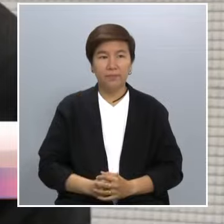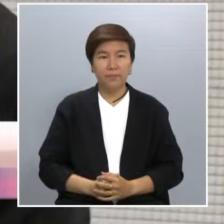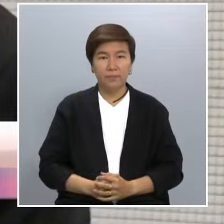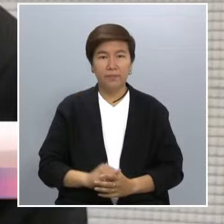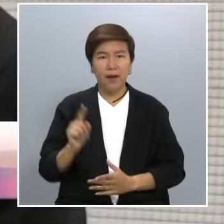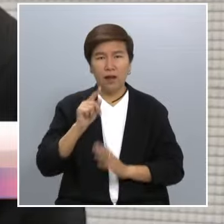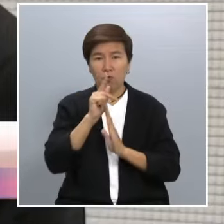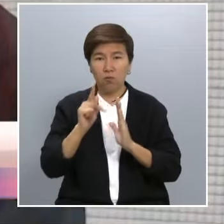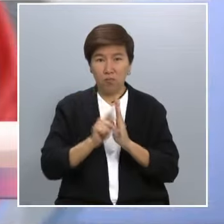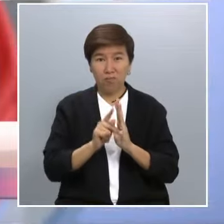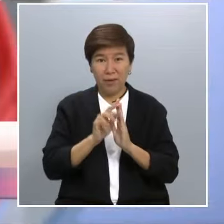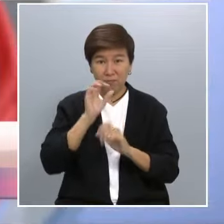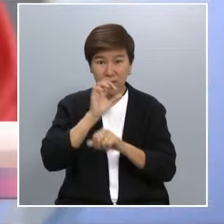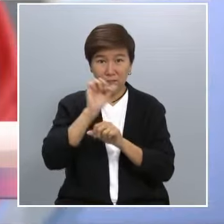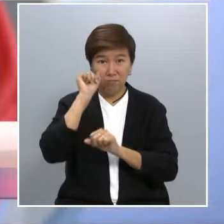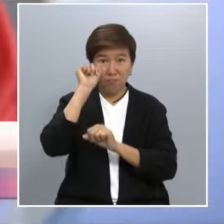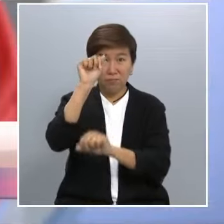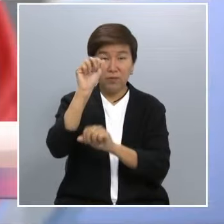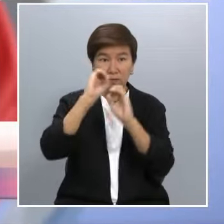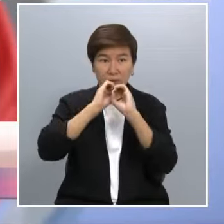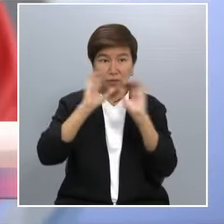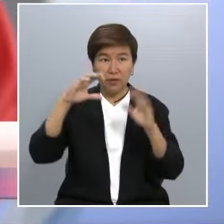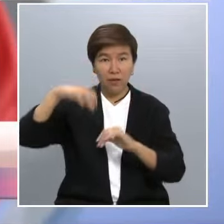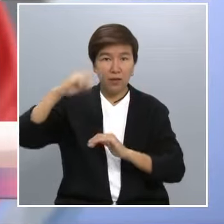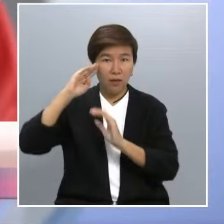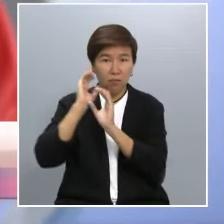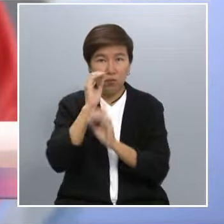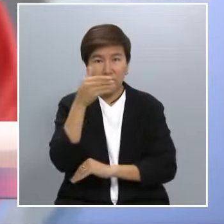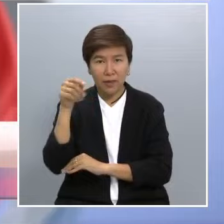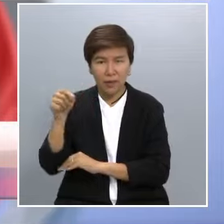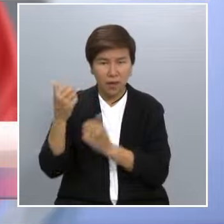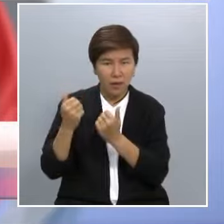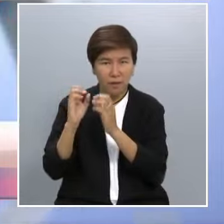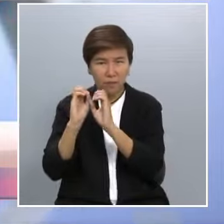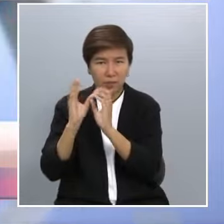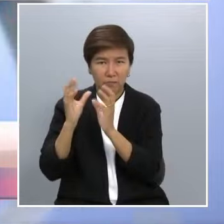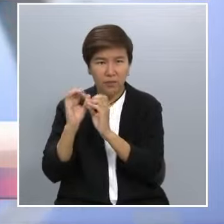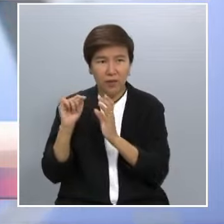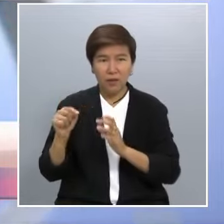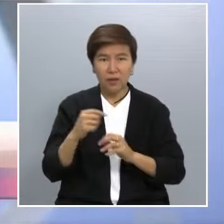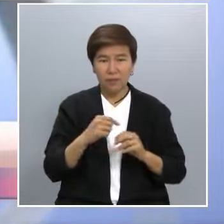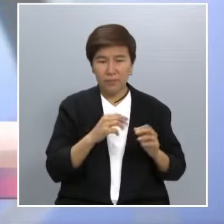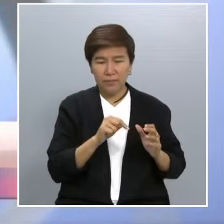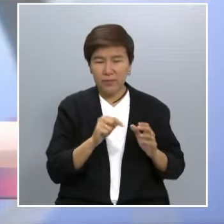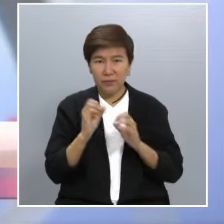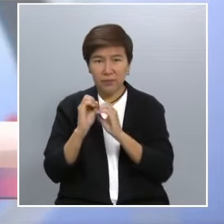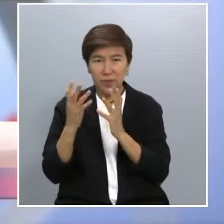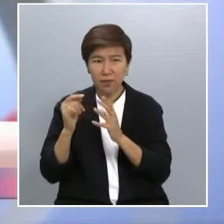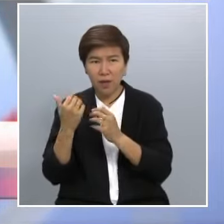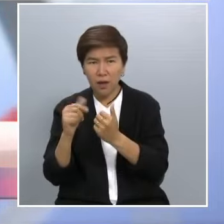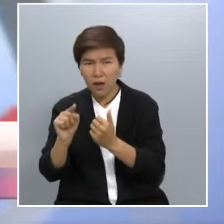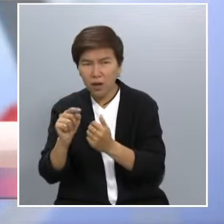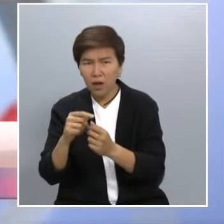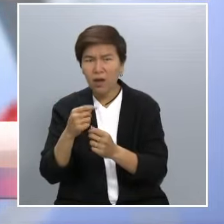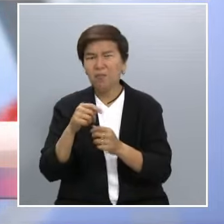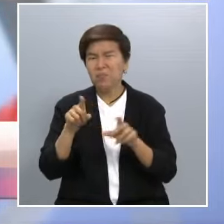ออกเป็นกฎหมายเนี่ยแนวทางปฏิบัติของสำนักงานตำรวจชาติเองยังไม่ชัดเจนเพราะฉะนั้นจึงเกิดการปฏิบัติที่เป็นลักษณะแบบเคส